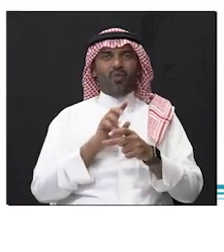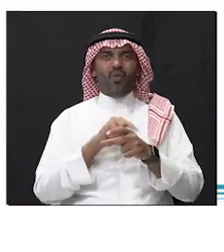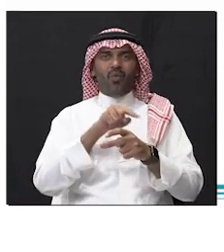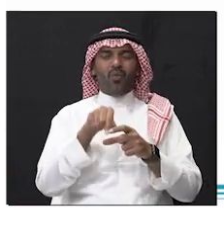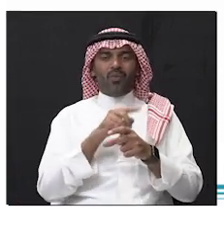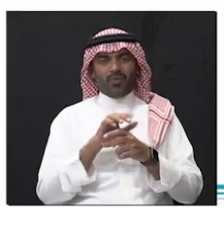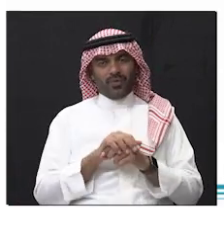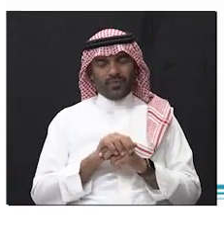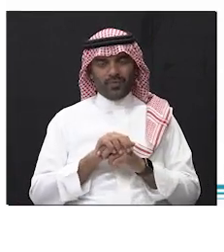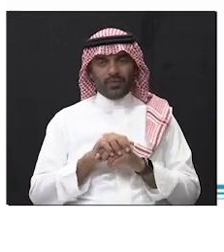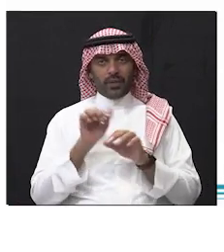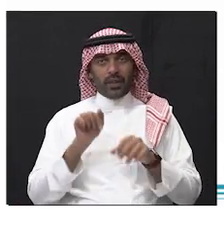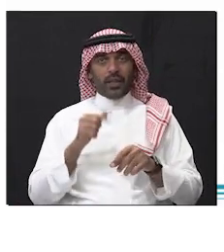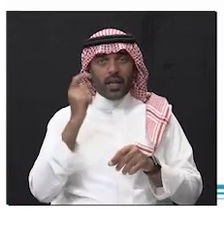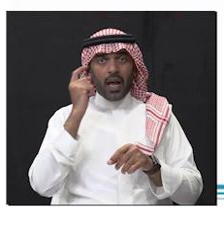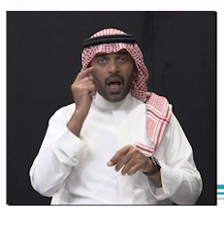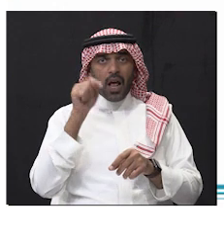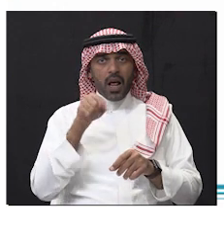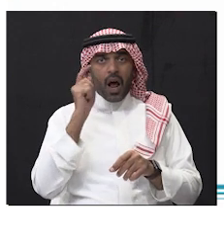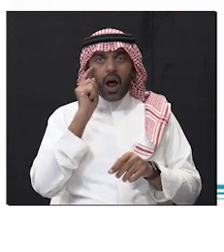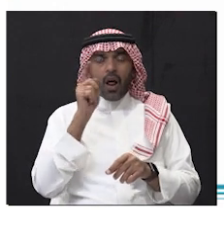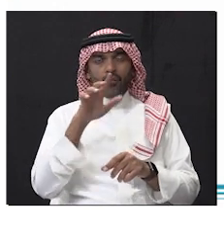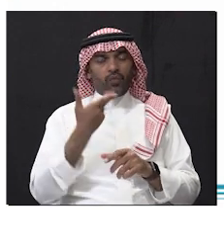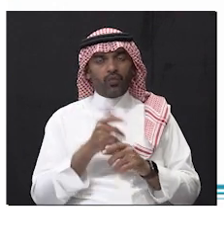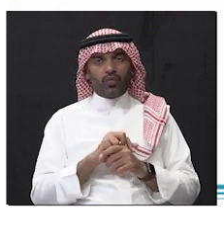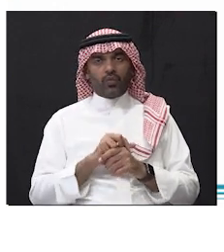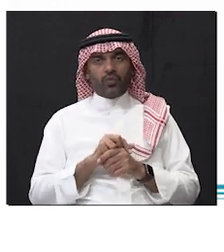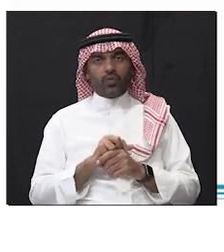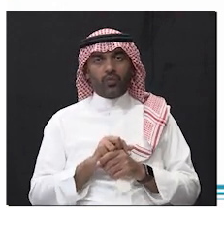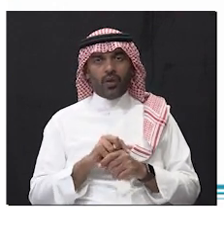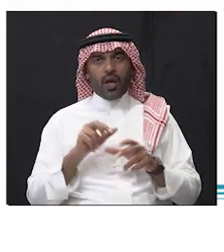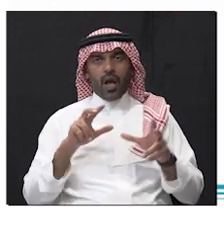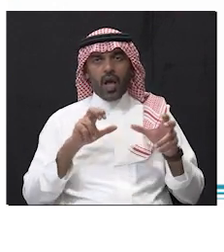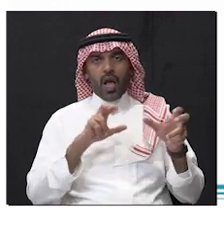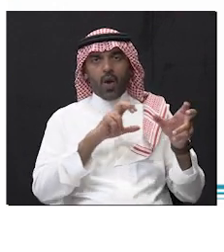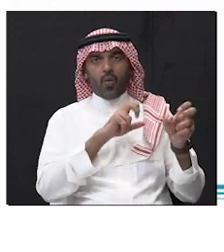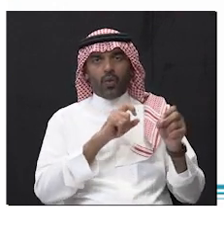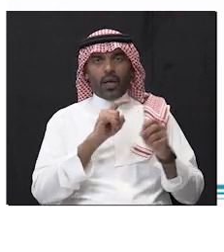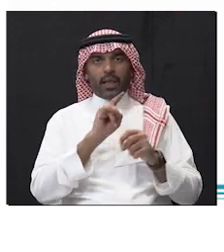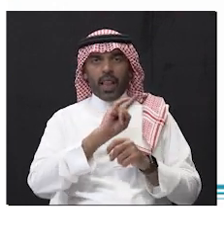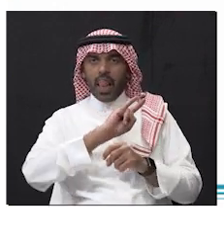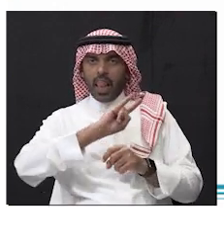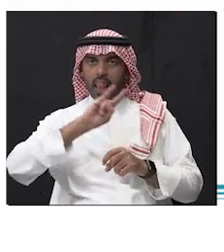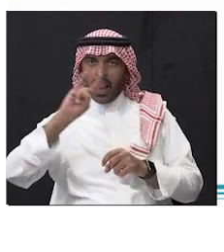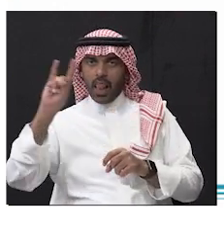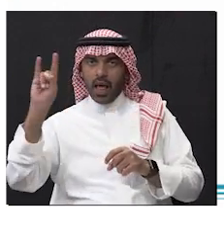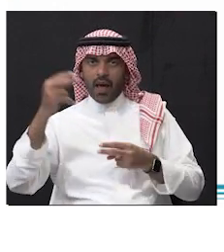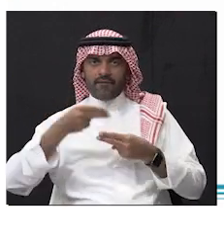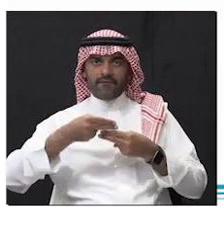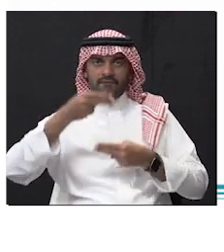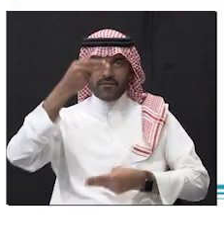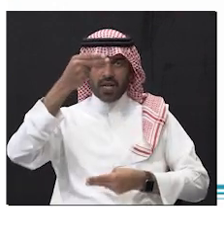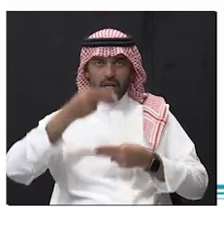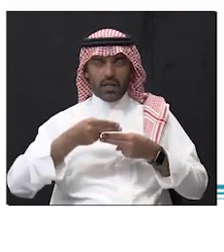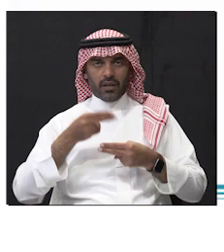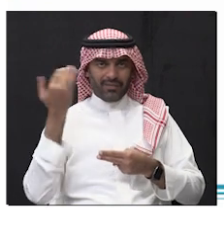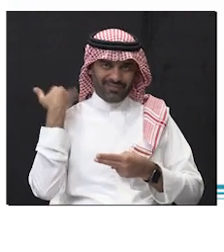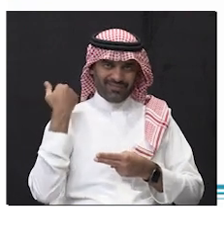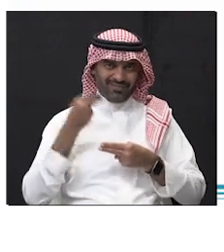إذن تعرفنا أعزائي الطلاب على الحيوانات اللافقرية،